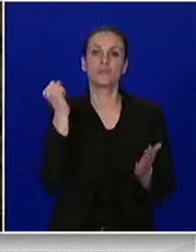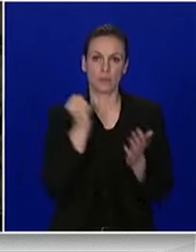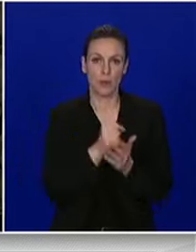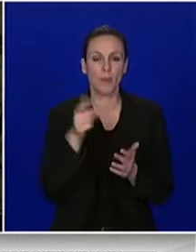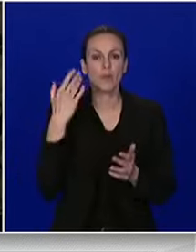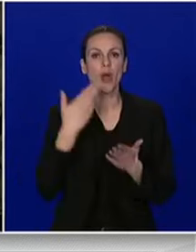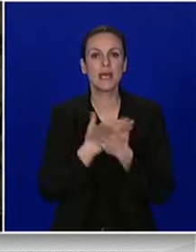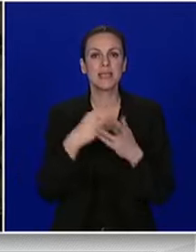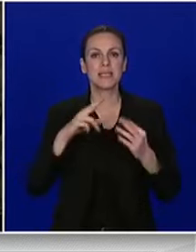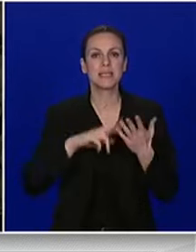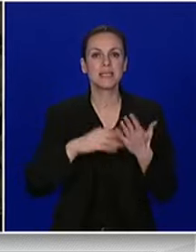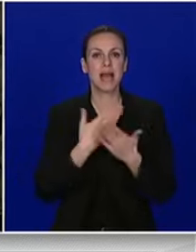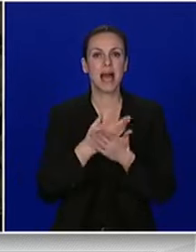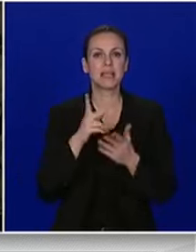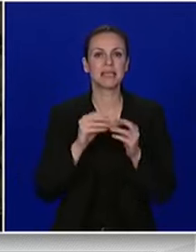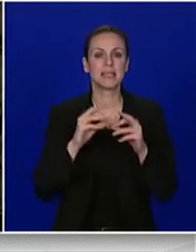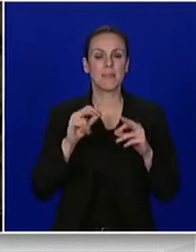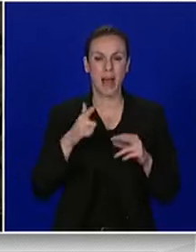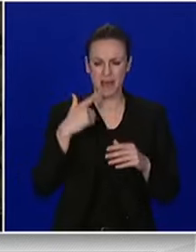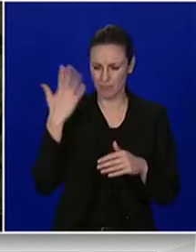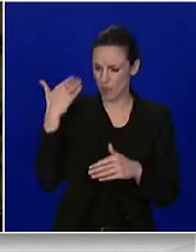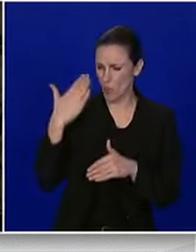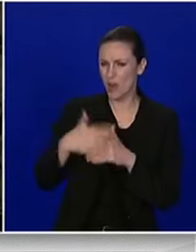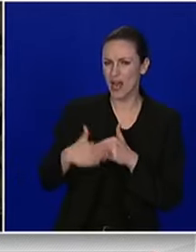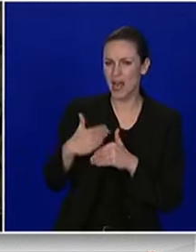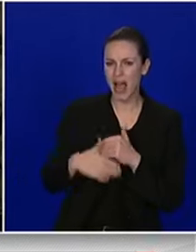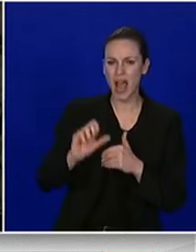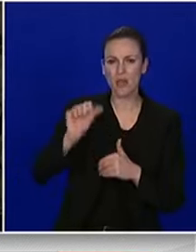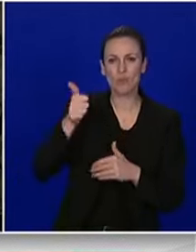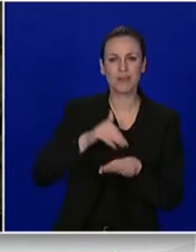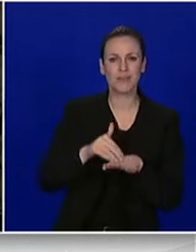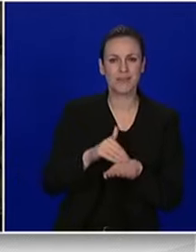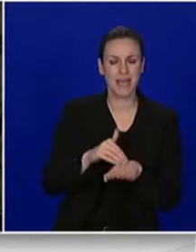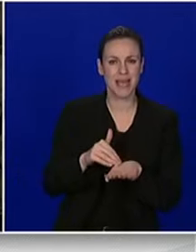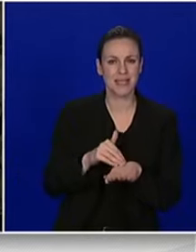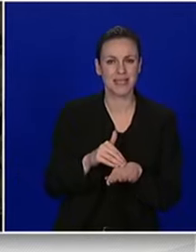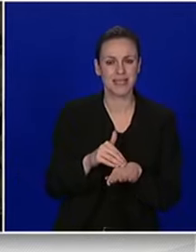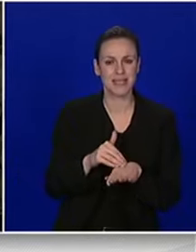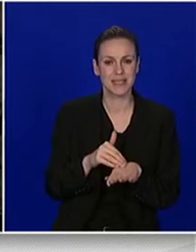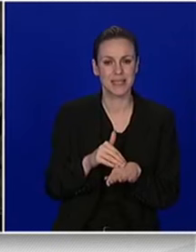bile krajem prvog mjeseca.